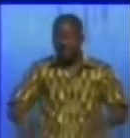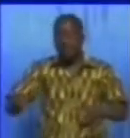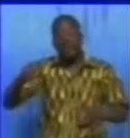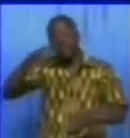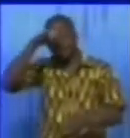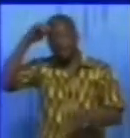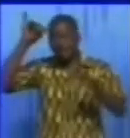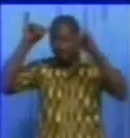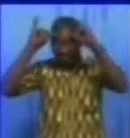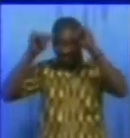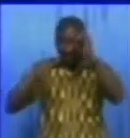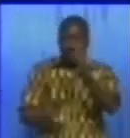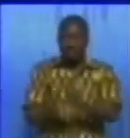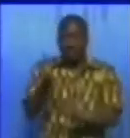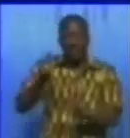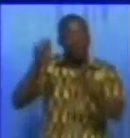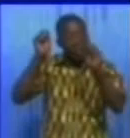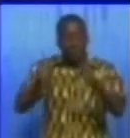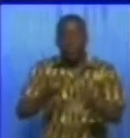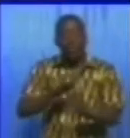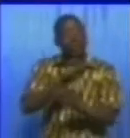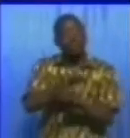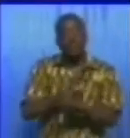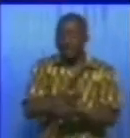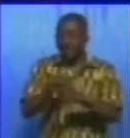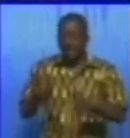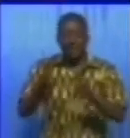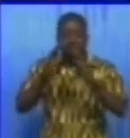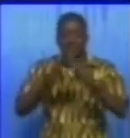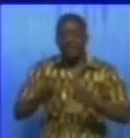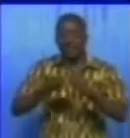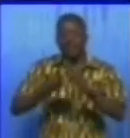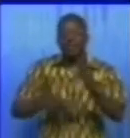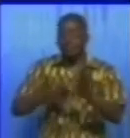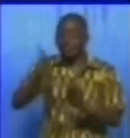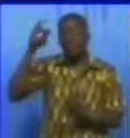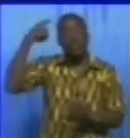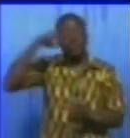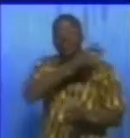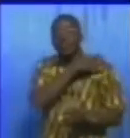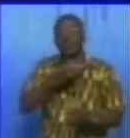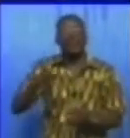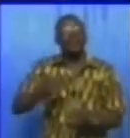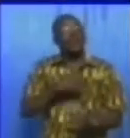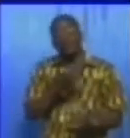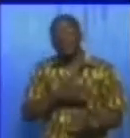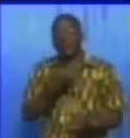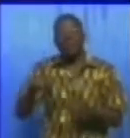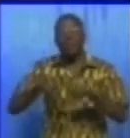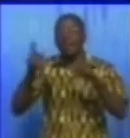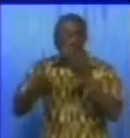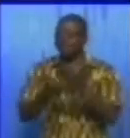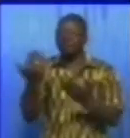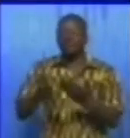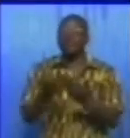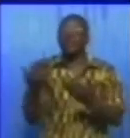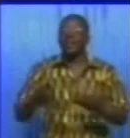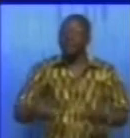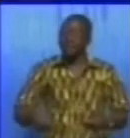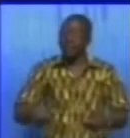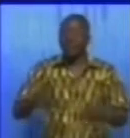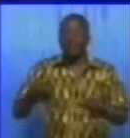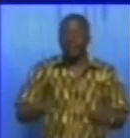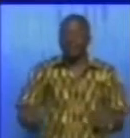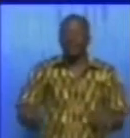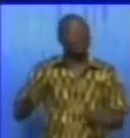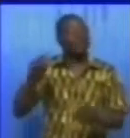goudron. Et puis bon, là, on va garder l'aspect propre de la ville comme ça. Ben, c'est pas facile, hein, on est content. Le sable, en tout cas, c'est